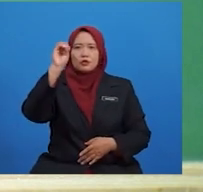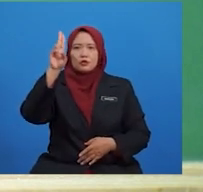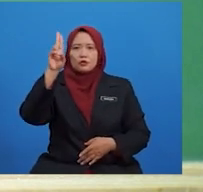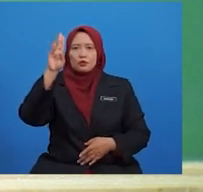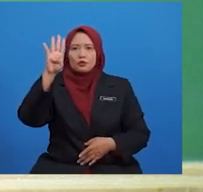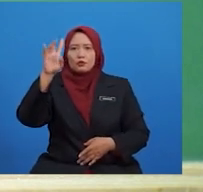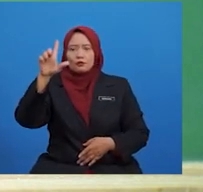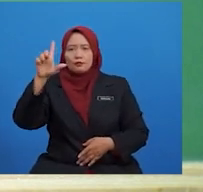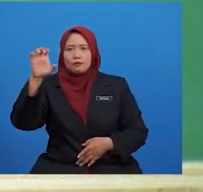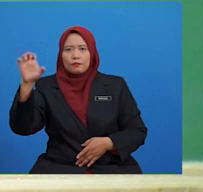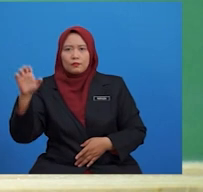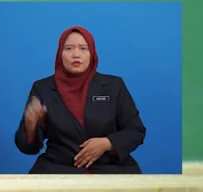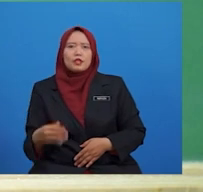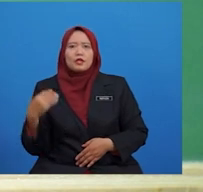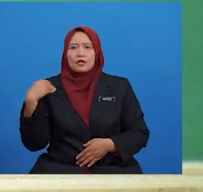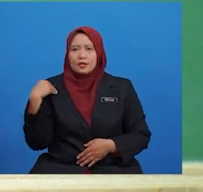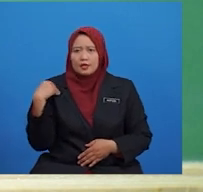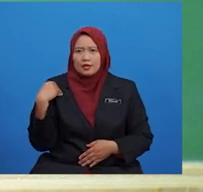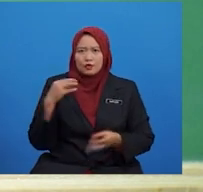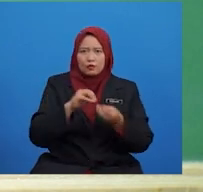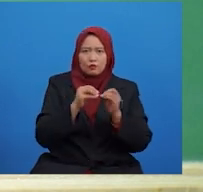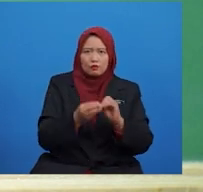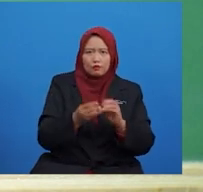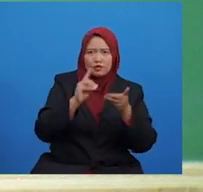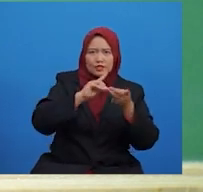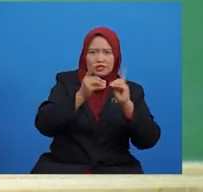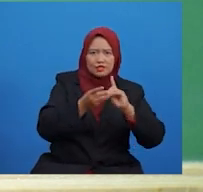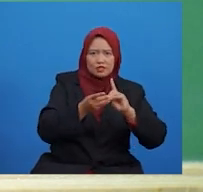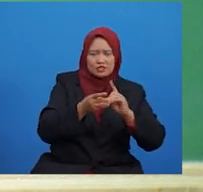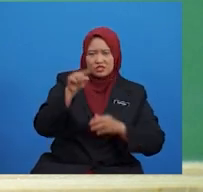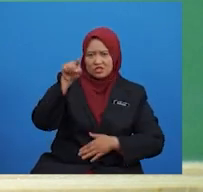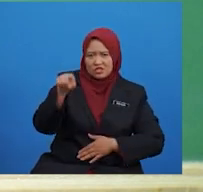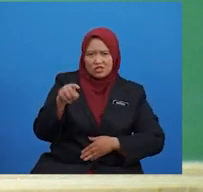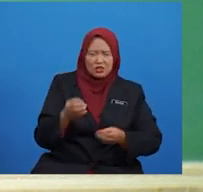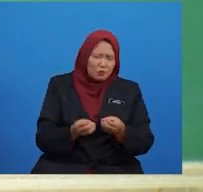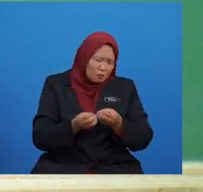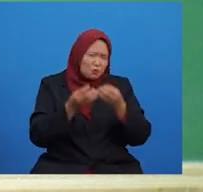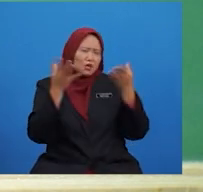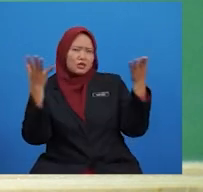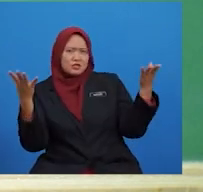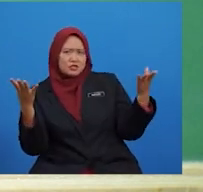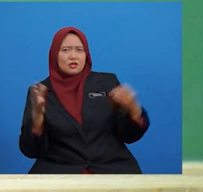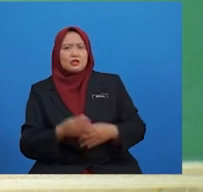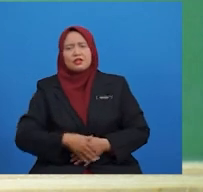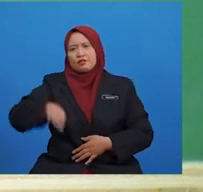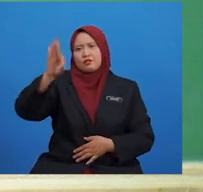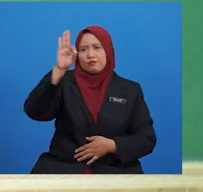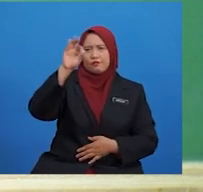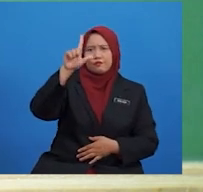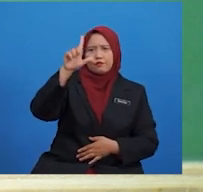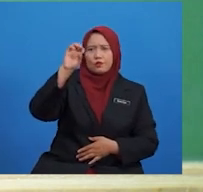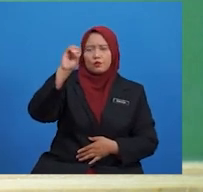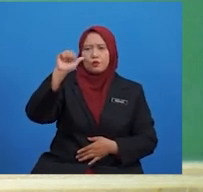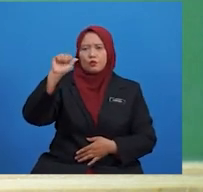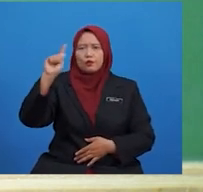digit selepas titik perpuluhan yang lebih banyak, manakala jenis data float yang